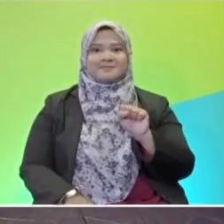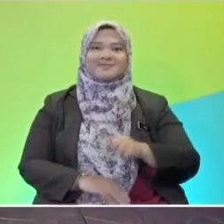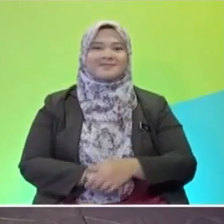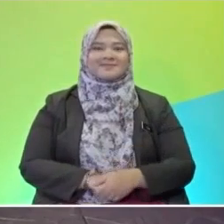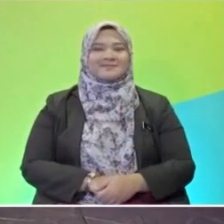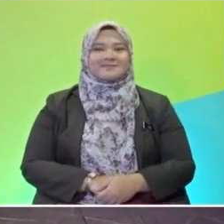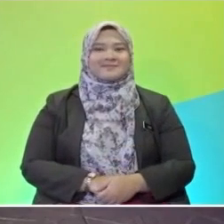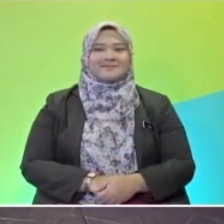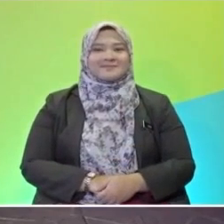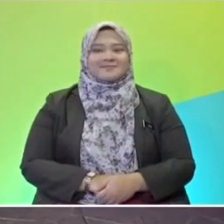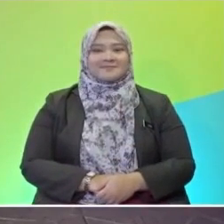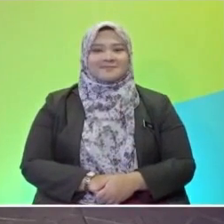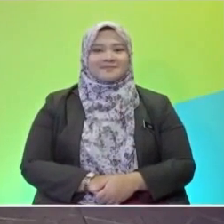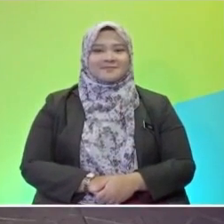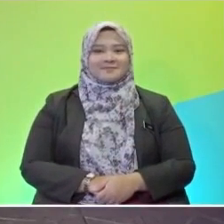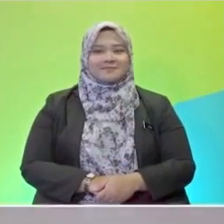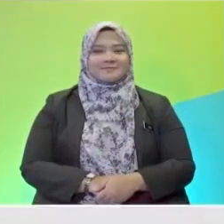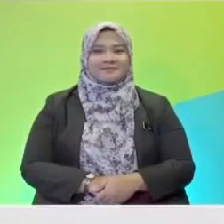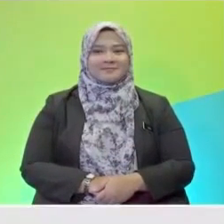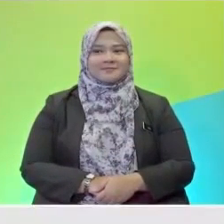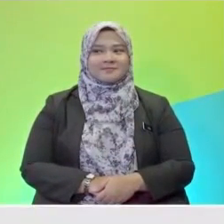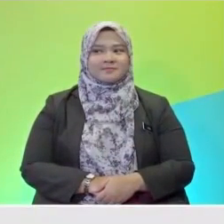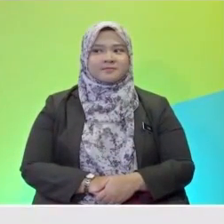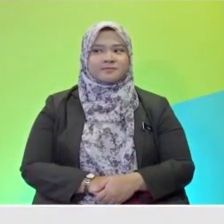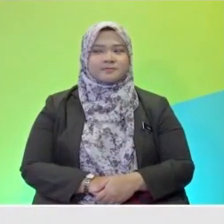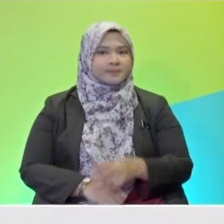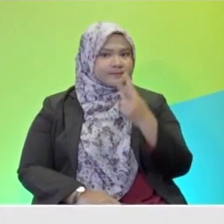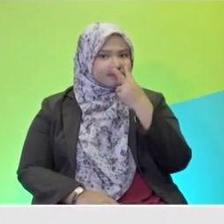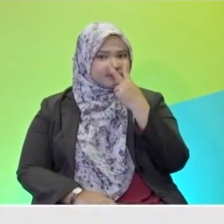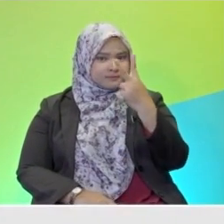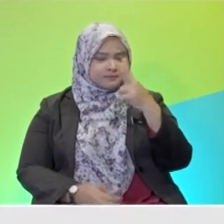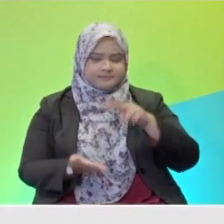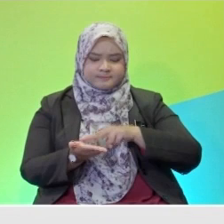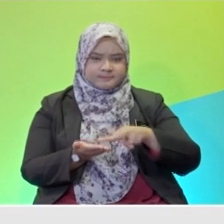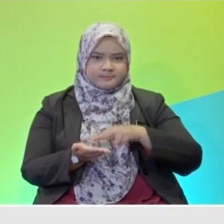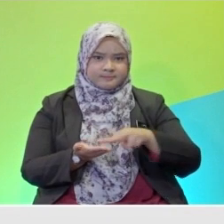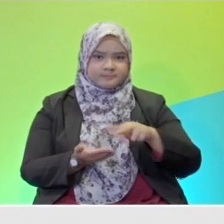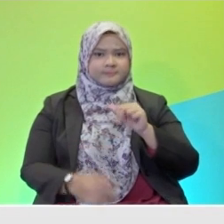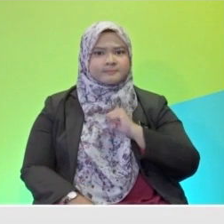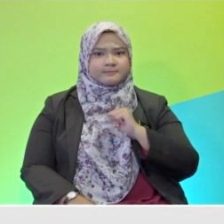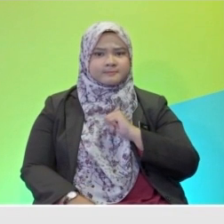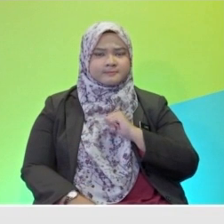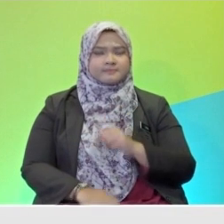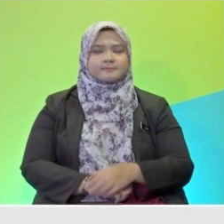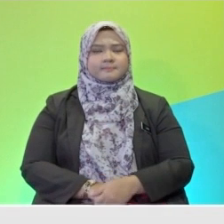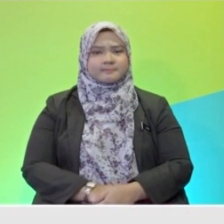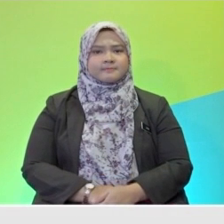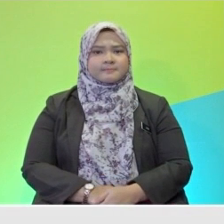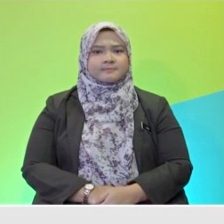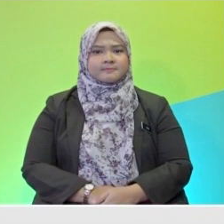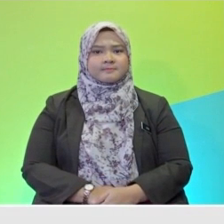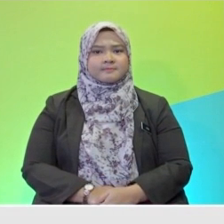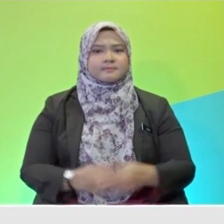jadi kalau kita lihat soal ini raja di bawah menunjukkan satu punya Satan tentang sifat cahaya Oke tiup getah